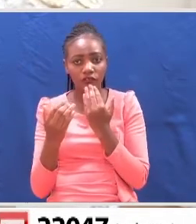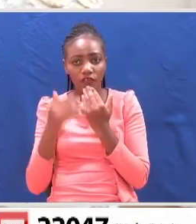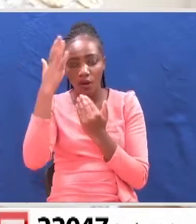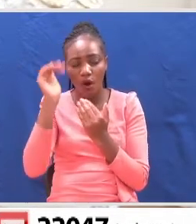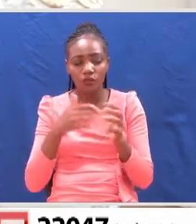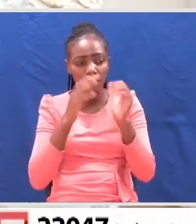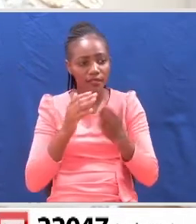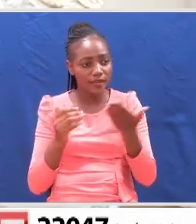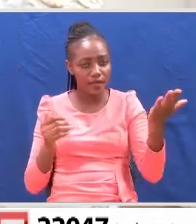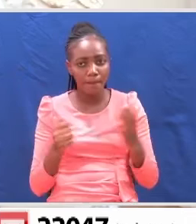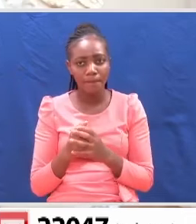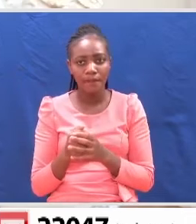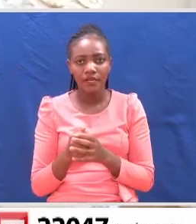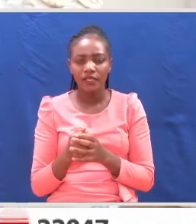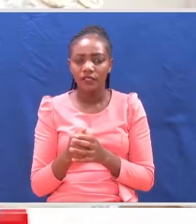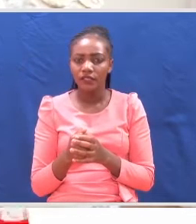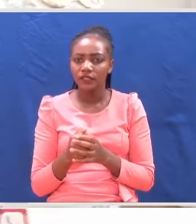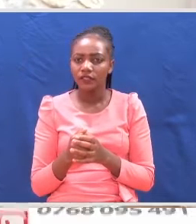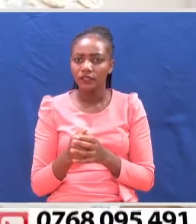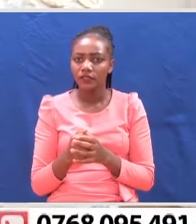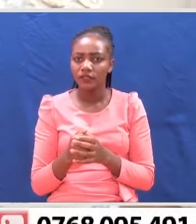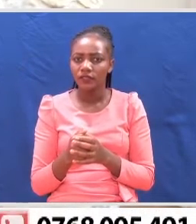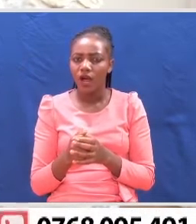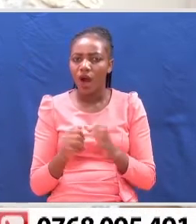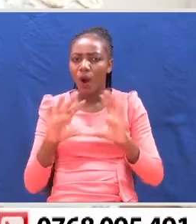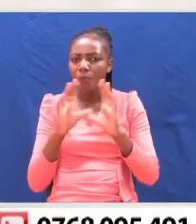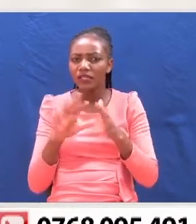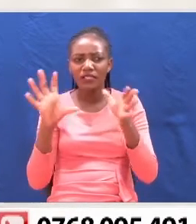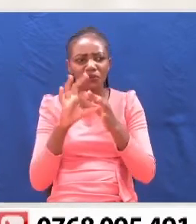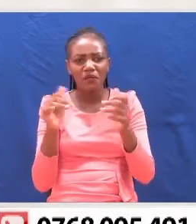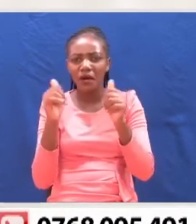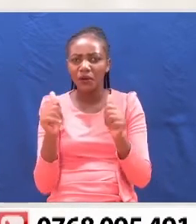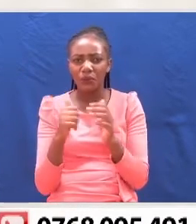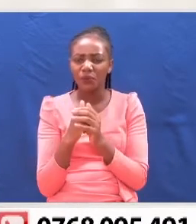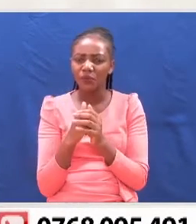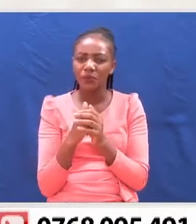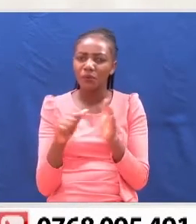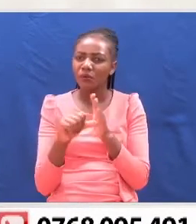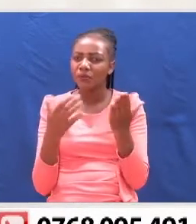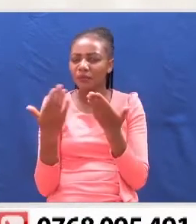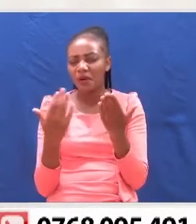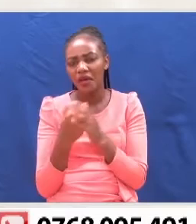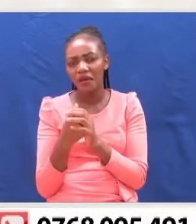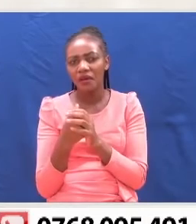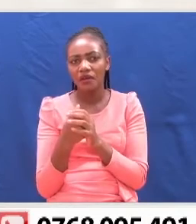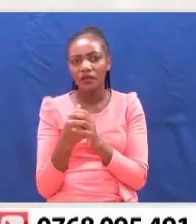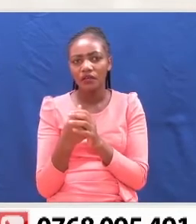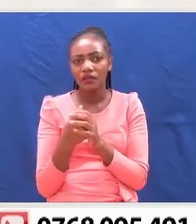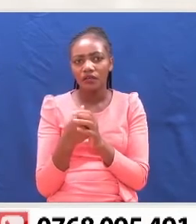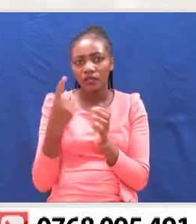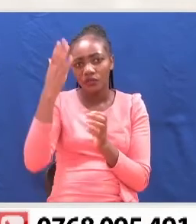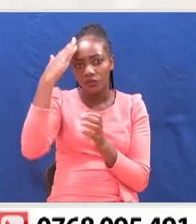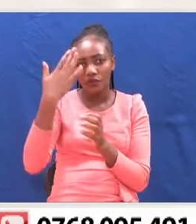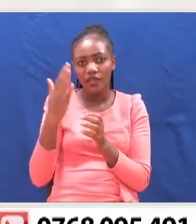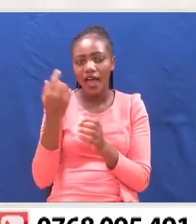kiongozi kule. Imekuwa vigumu kwa hii jamii kuunganika? Imekuwa ngumu kwa sababu unajua huko kila mtu